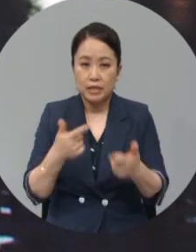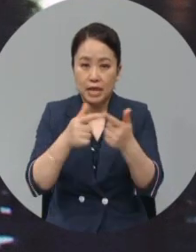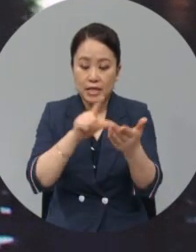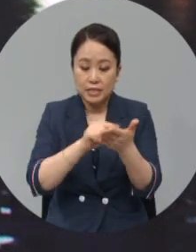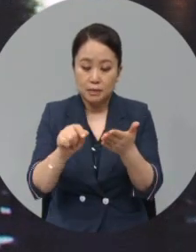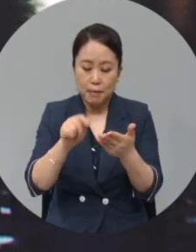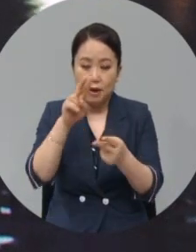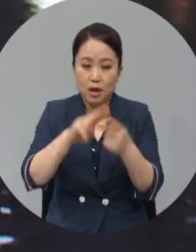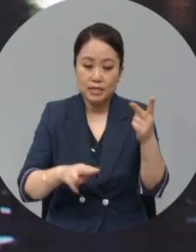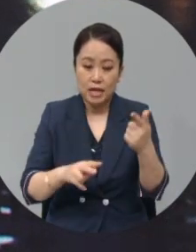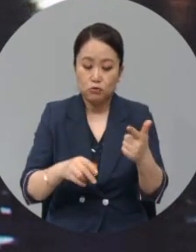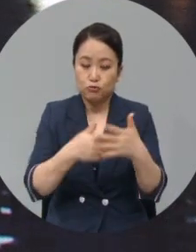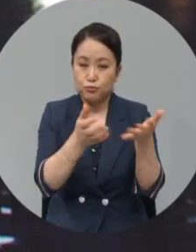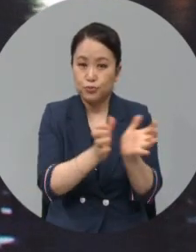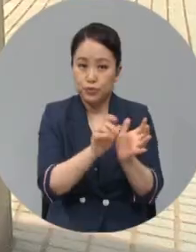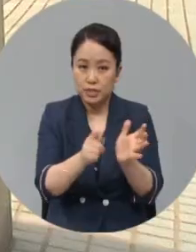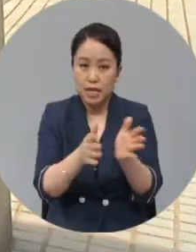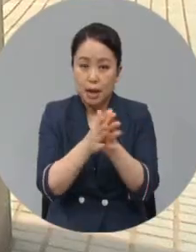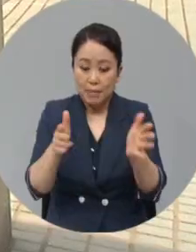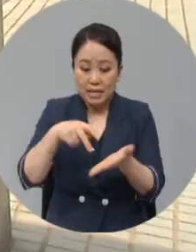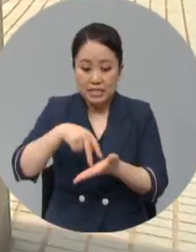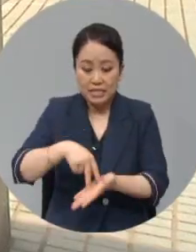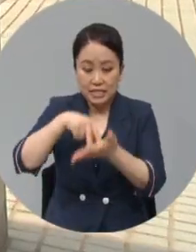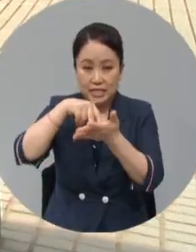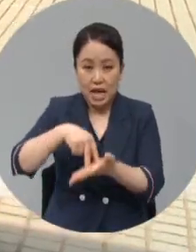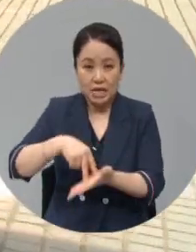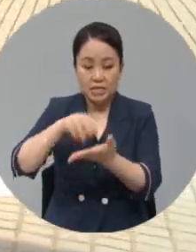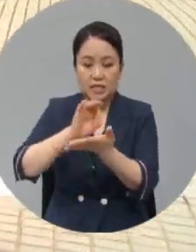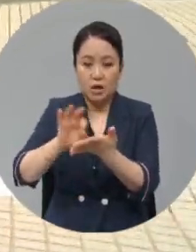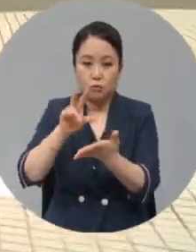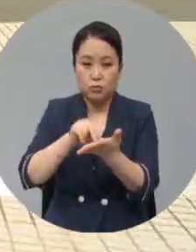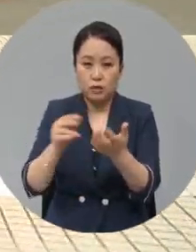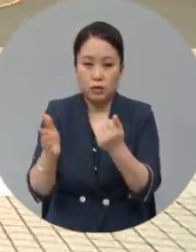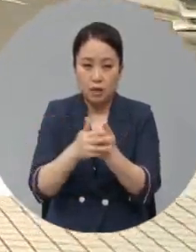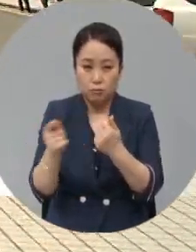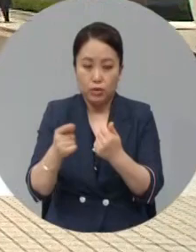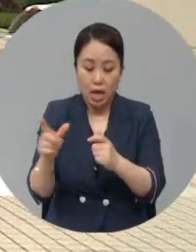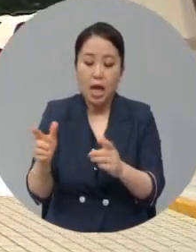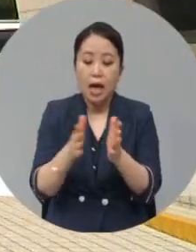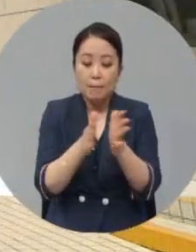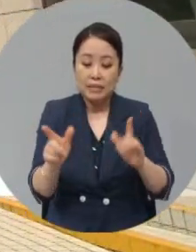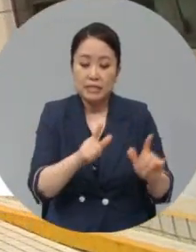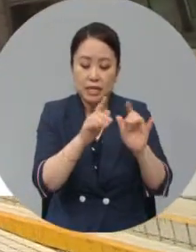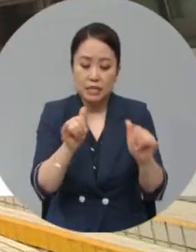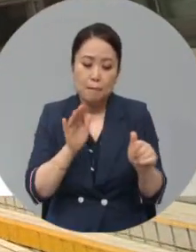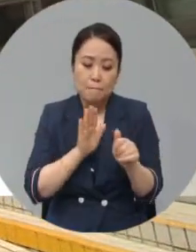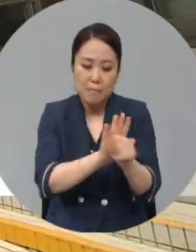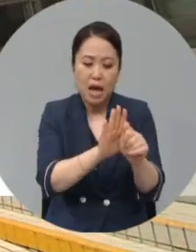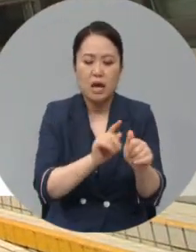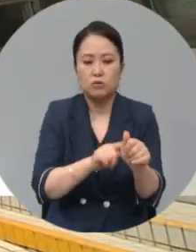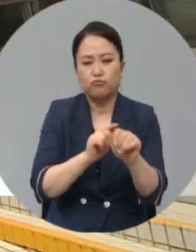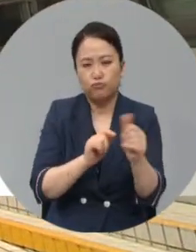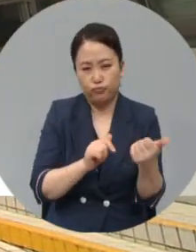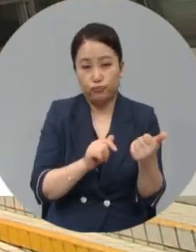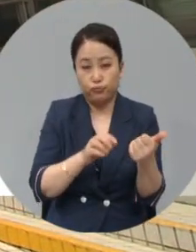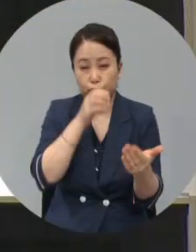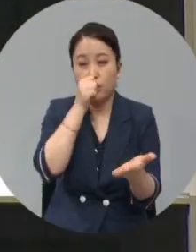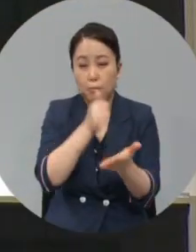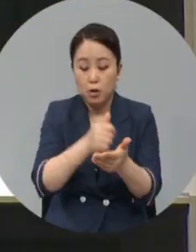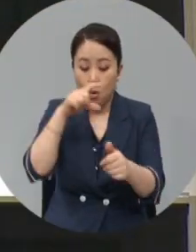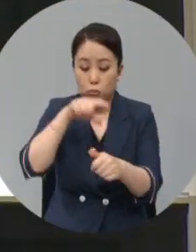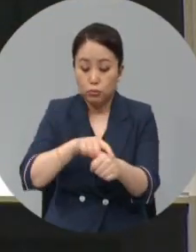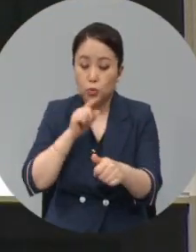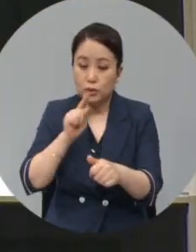부산지법 형사 6부는 아파트 승강기 사용 문제로 입주민을 밀쳐 숨지게 한 혐의로 구속기소된 택배